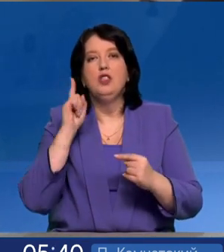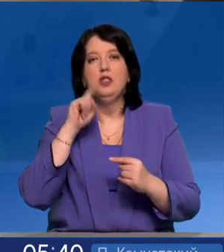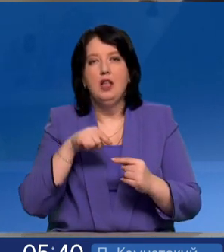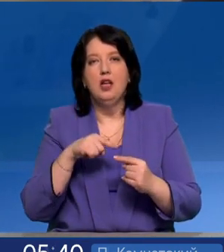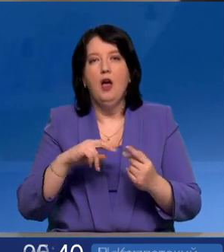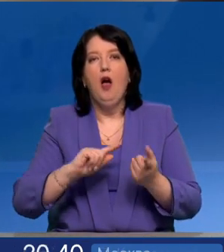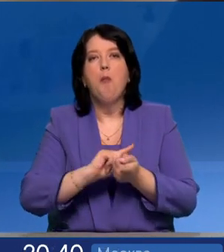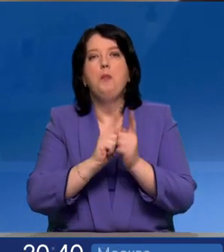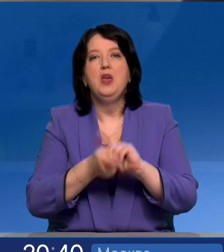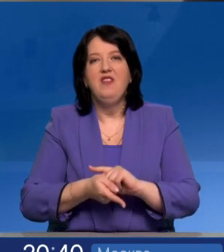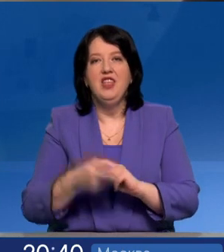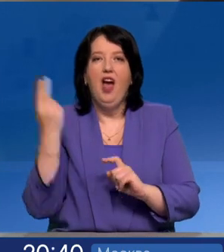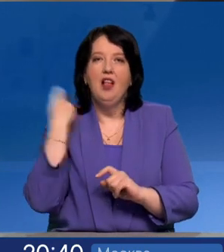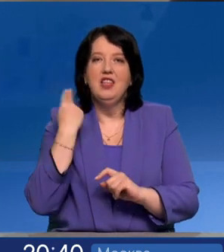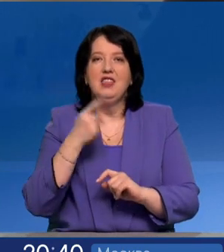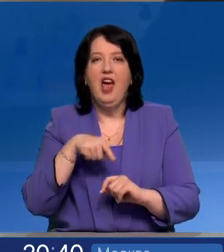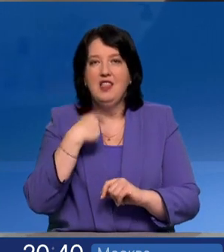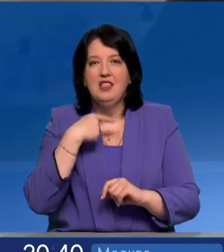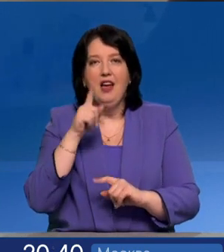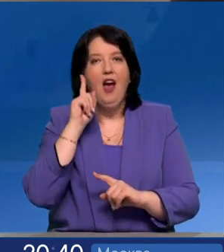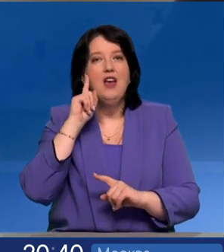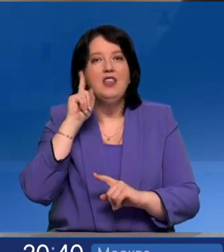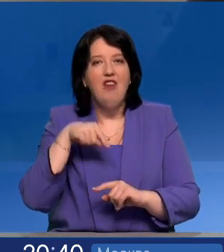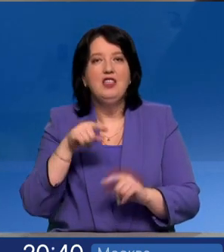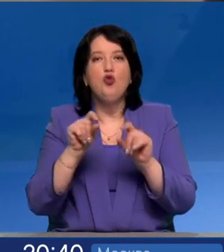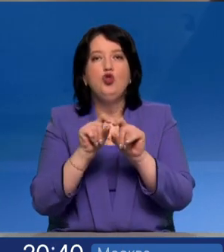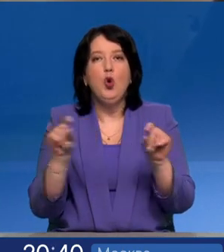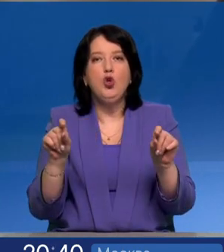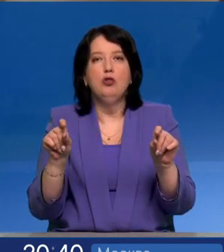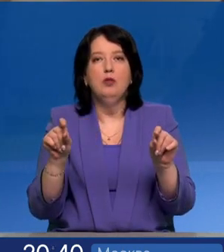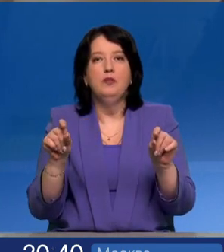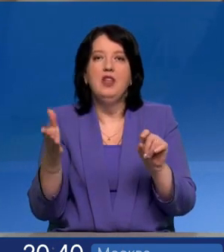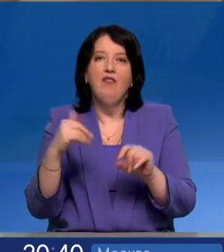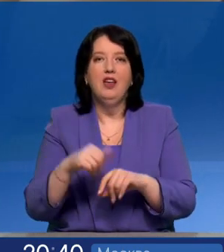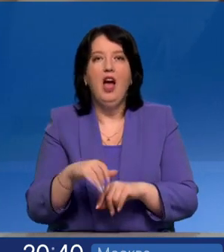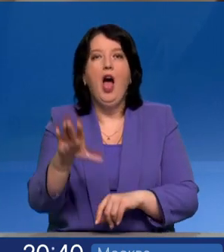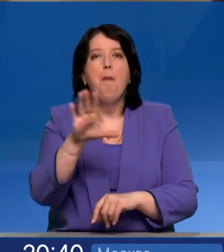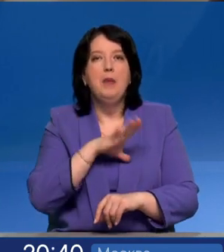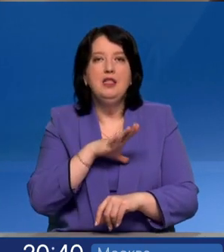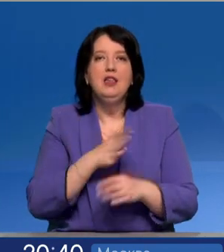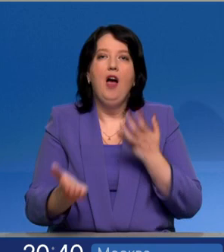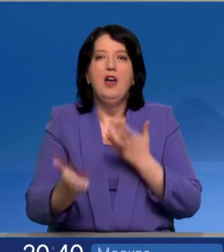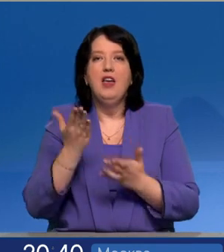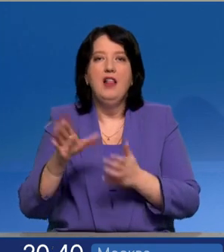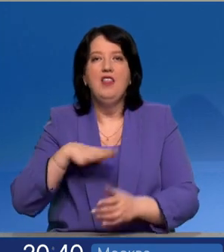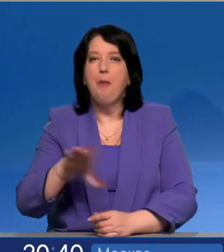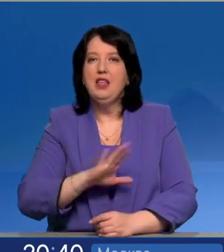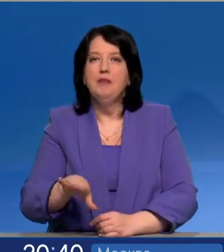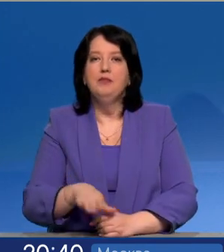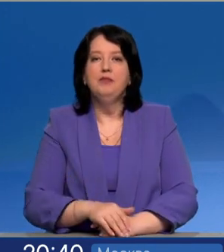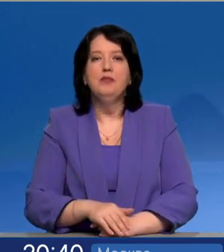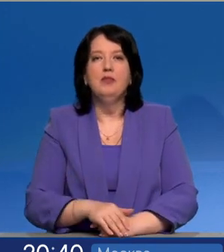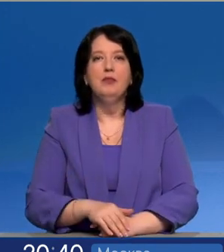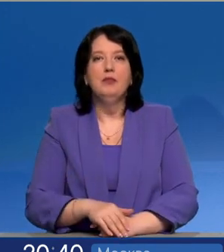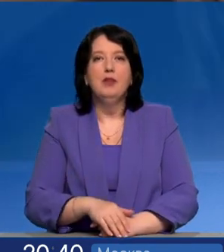известную строчку. Давай, это я могу. Это прям давай, точно. Давай. Настя, давай. Мы верим в тебя. Давай. Быть или не быть? Be or